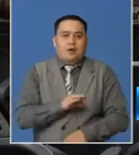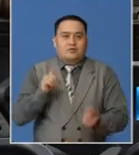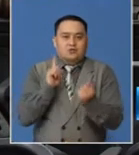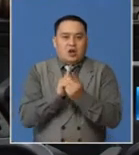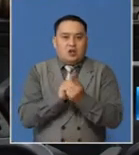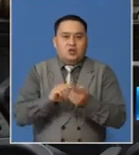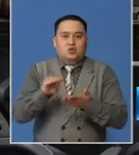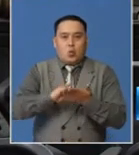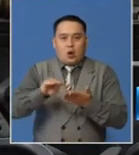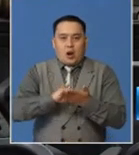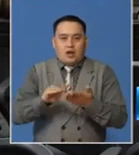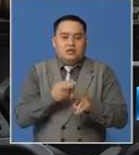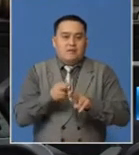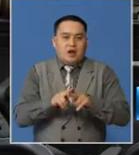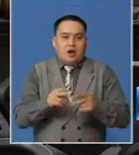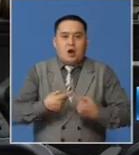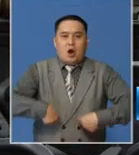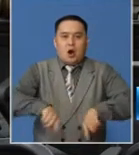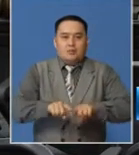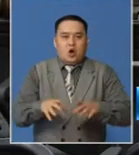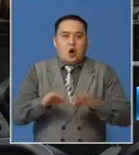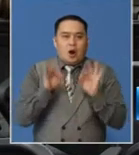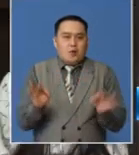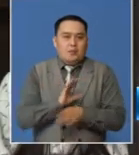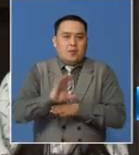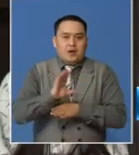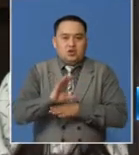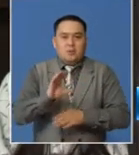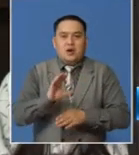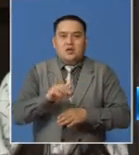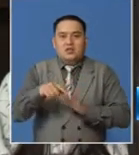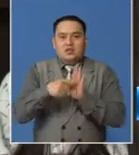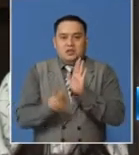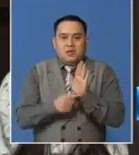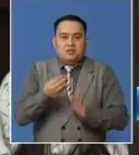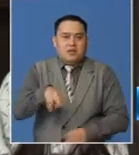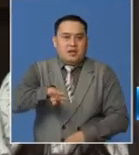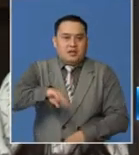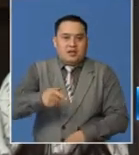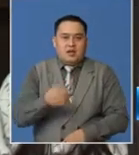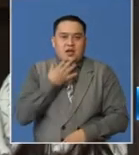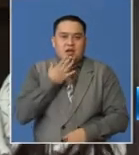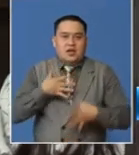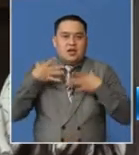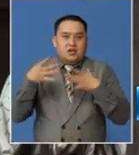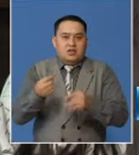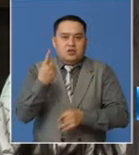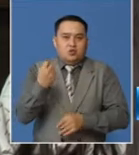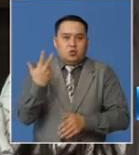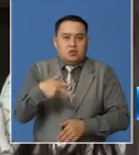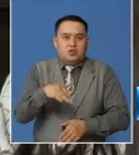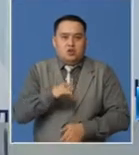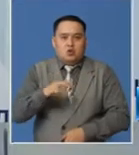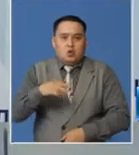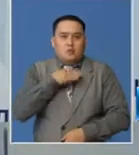встрече со СМИ в региональной службе коммуникации. Общий объем промышленного производства составил 17 миллиардов тенге. Экспортировано 130